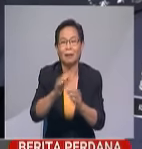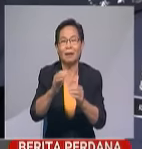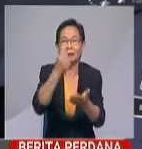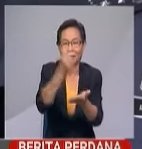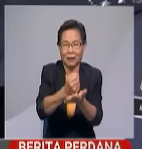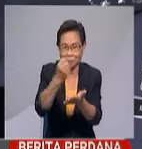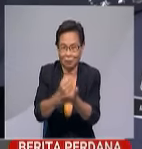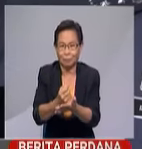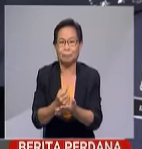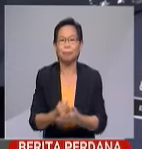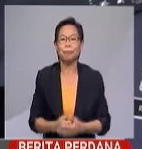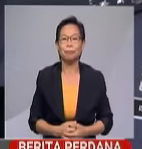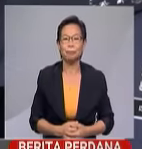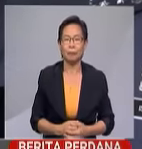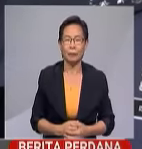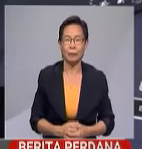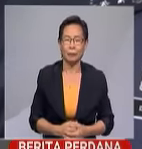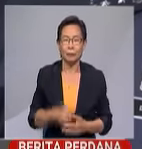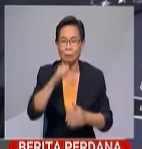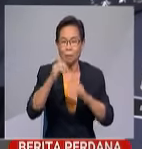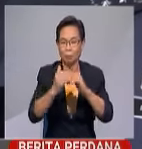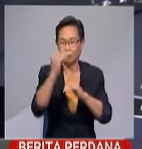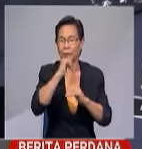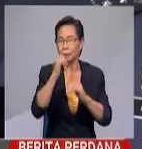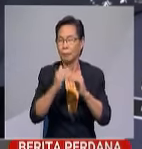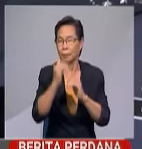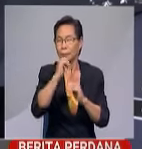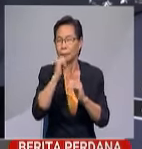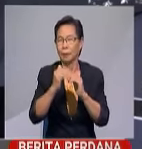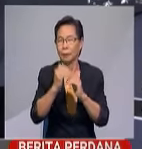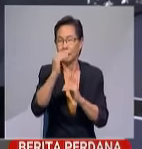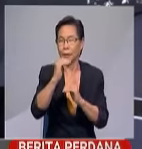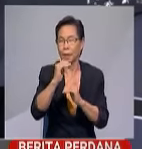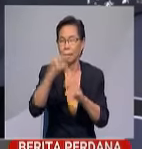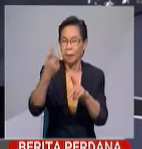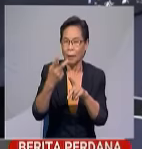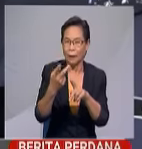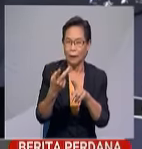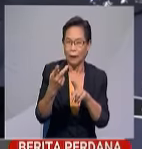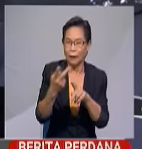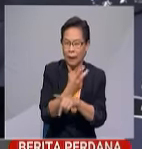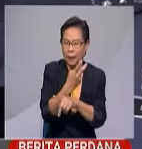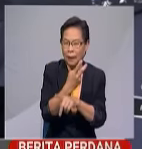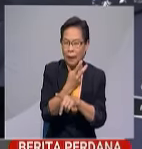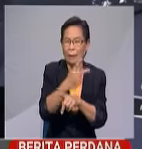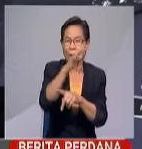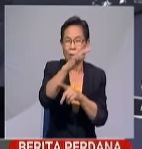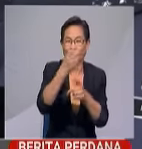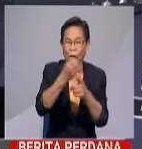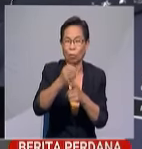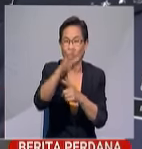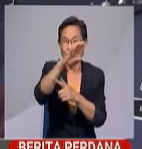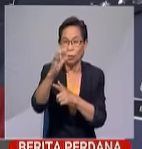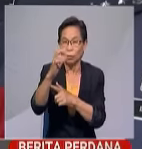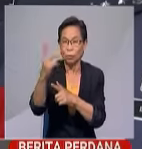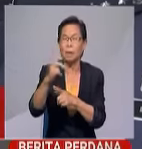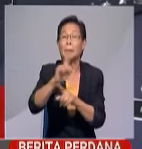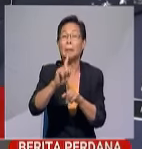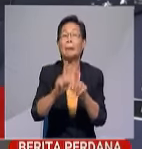Lebih besar dan tidak lebih 20 kali ganda nilai ataupun RM500,000 yang mana lebih